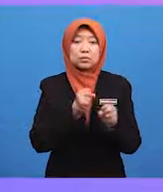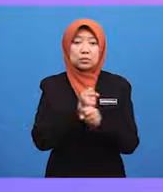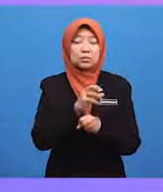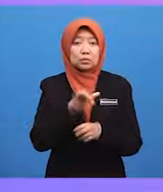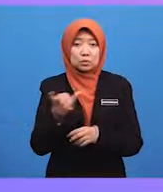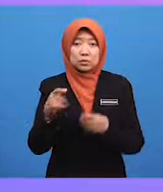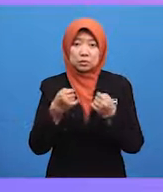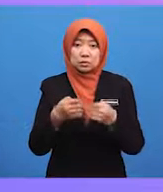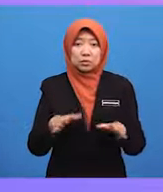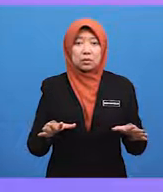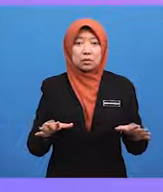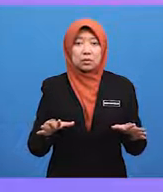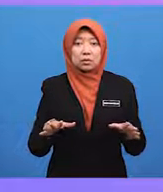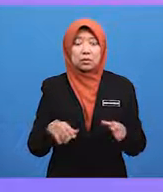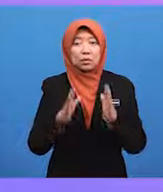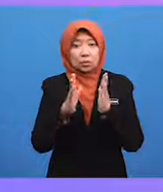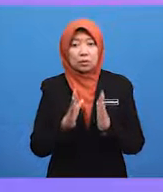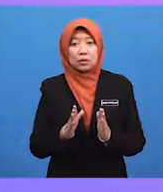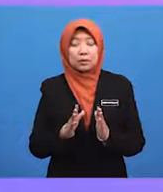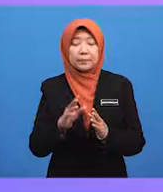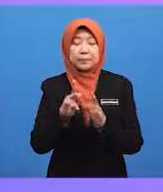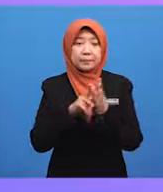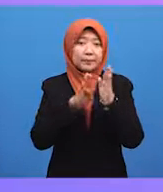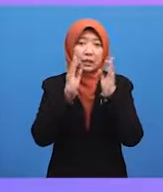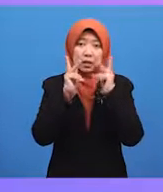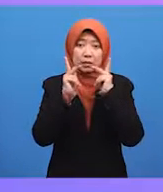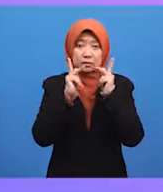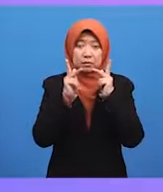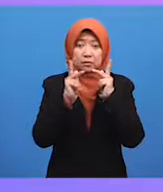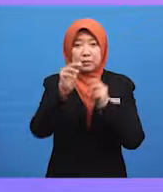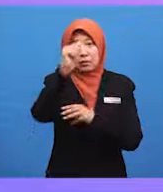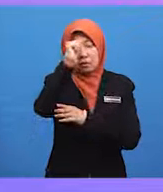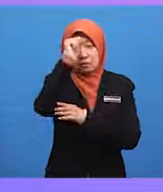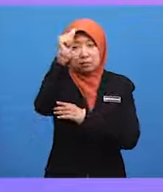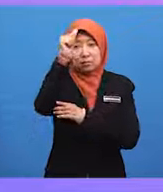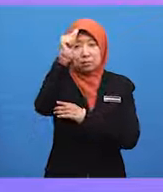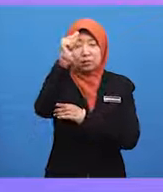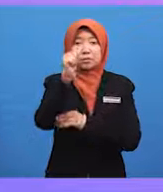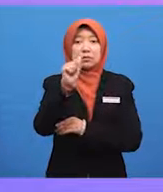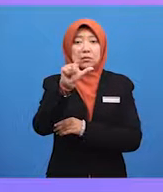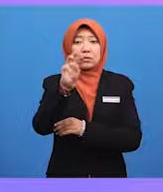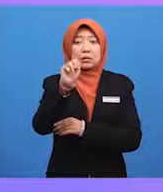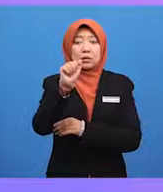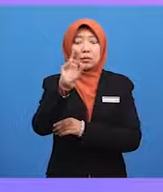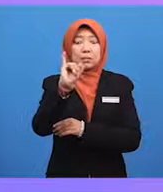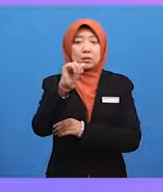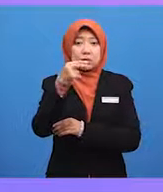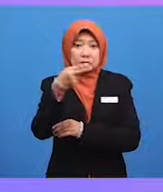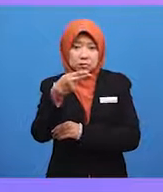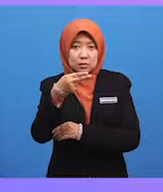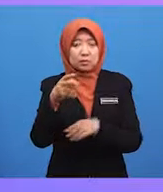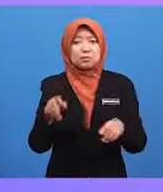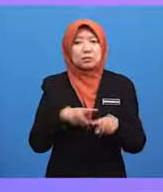telah kafirlah orang-orang yang berkata bahwasanya Allah ialah Al-Masih ibnu Al-Maryam.